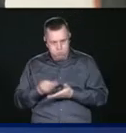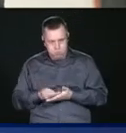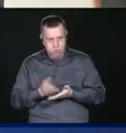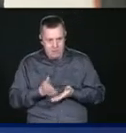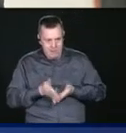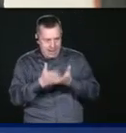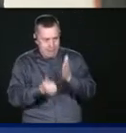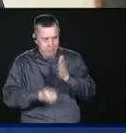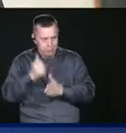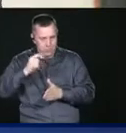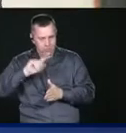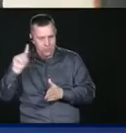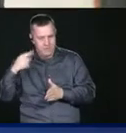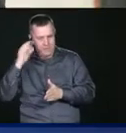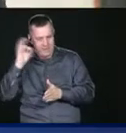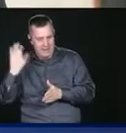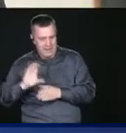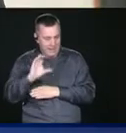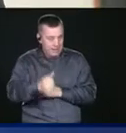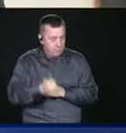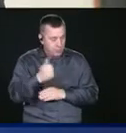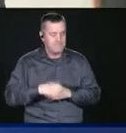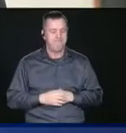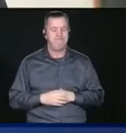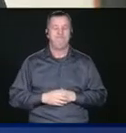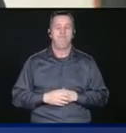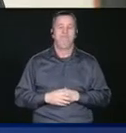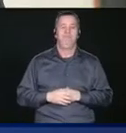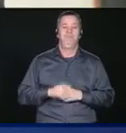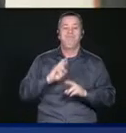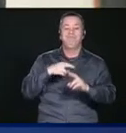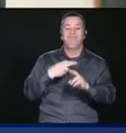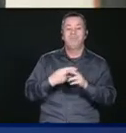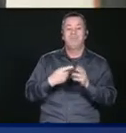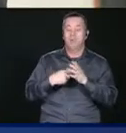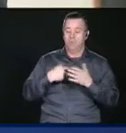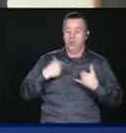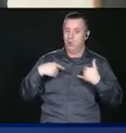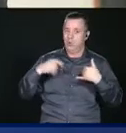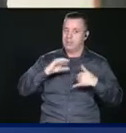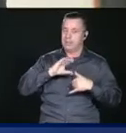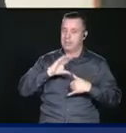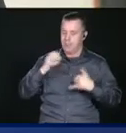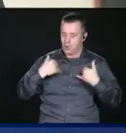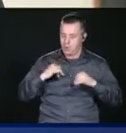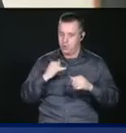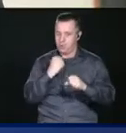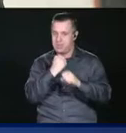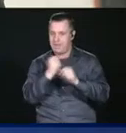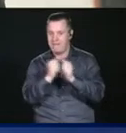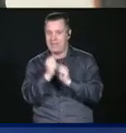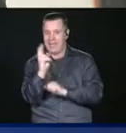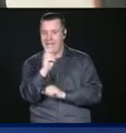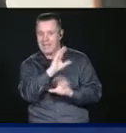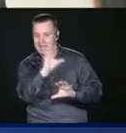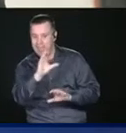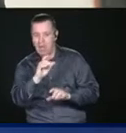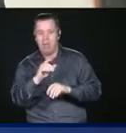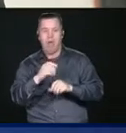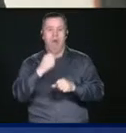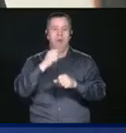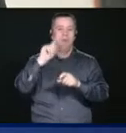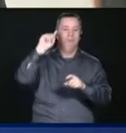entreprises. Oui, nous allons continuer à travailler avec les grandes entreprises comme Air Canada pour que les travailleurs, les employés, les retraités aussi